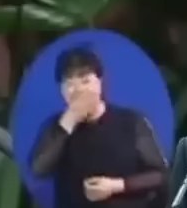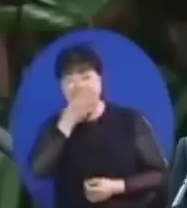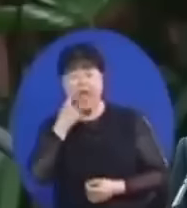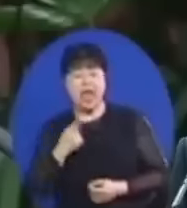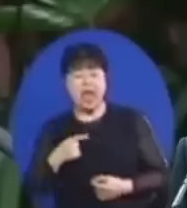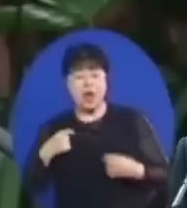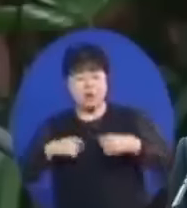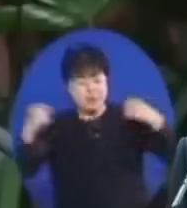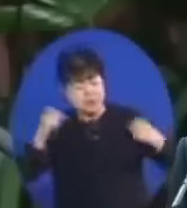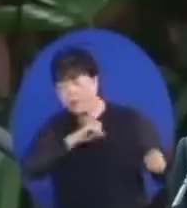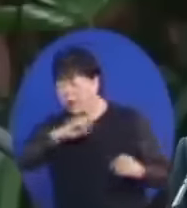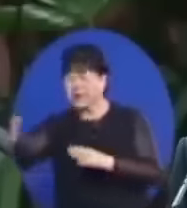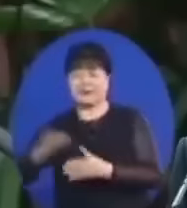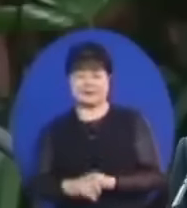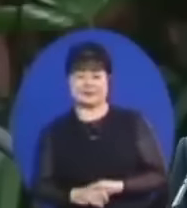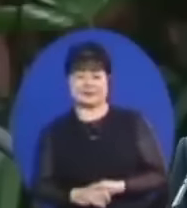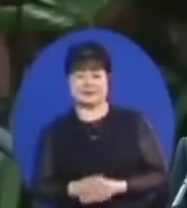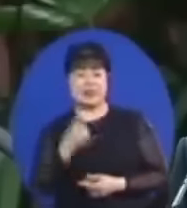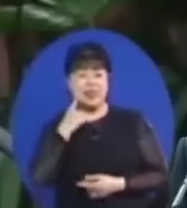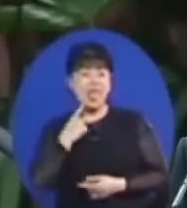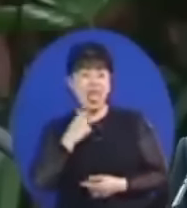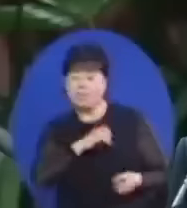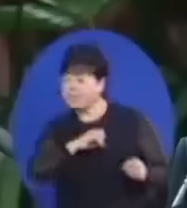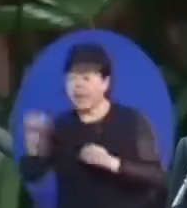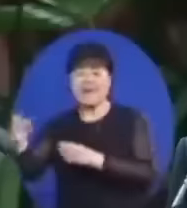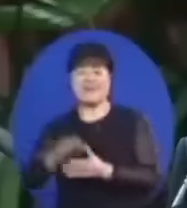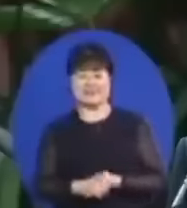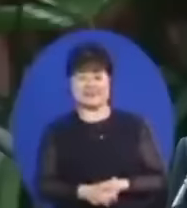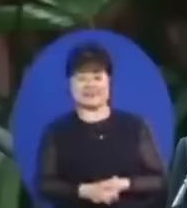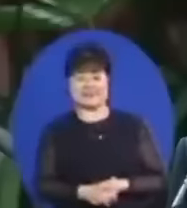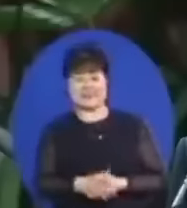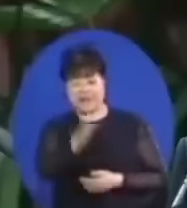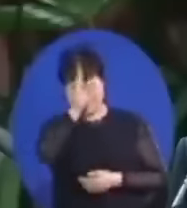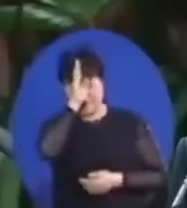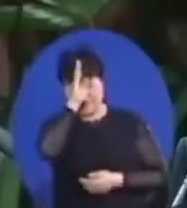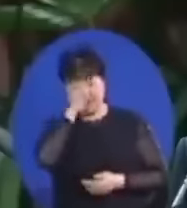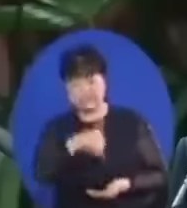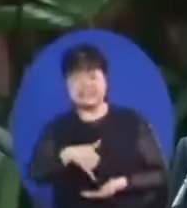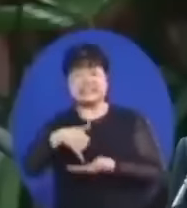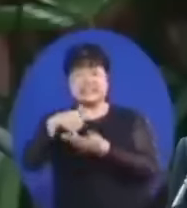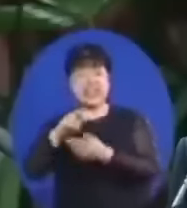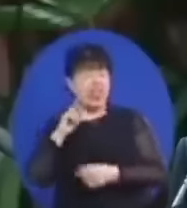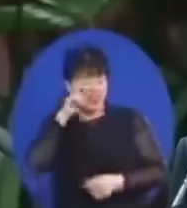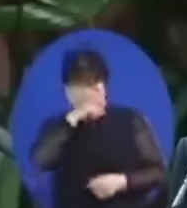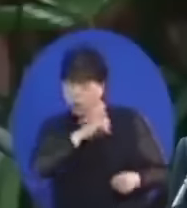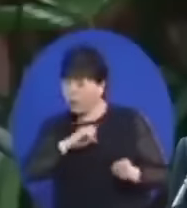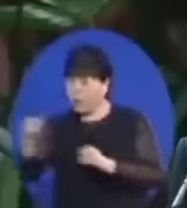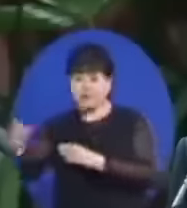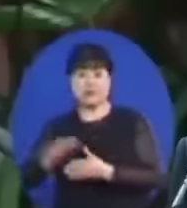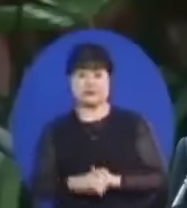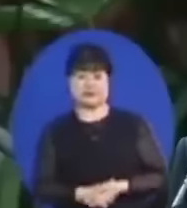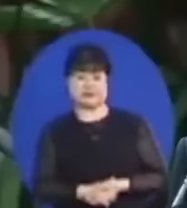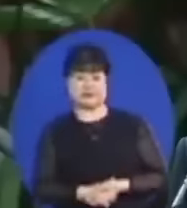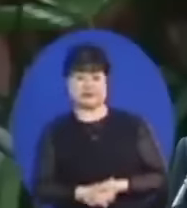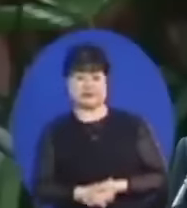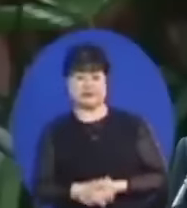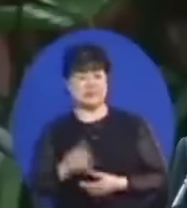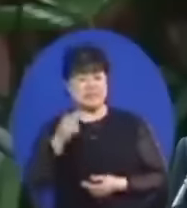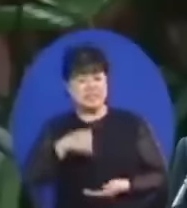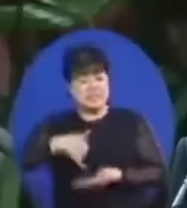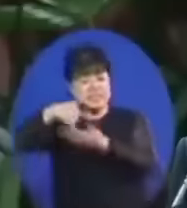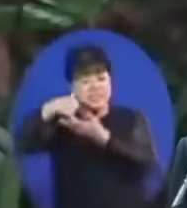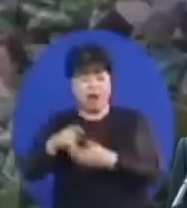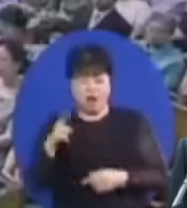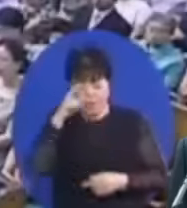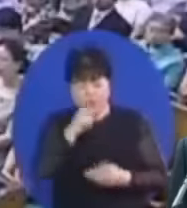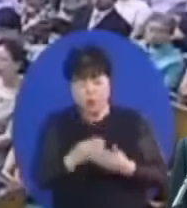사람의 옷을 벗어야 되는 것입니다. 탐욕을 벗어버려야 되는 것입니다. 병든 인격적인 더러움을 벗어야 되는 것입니다. 인격적으로 더러운